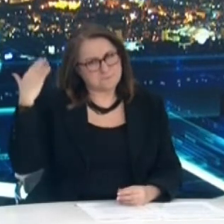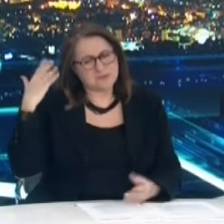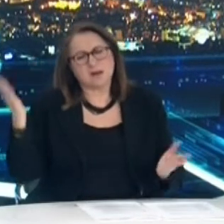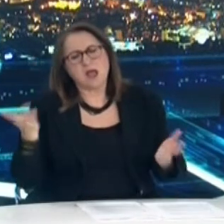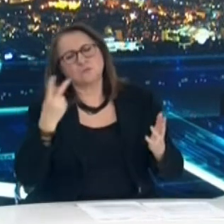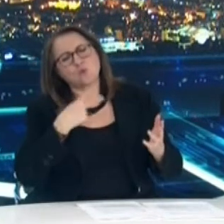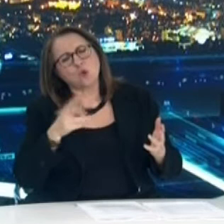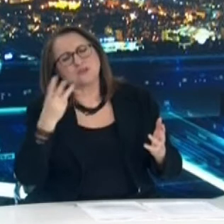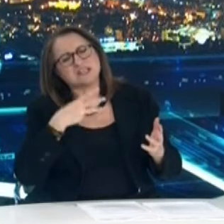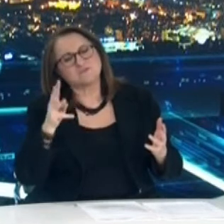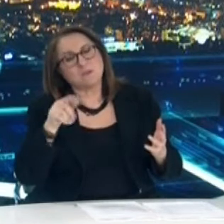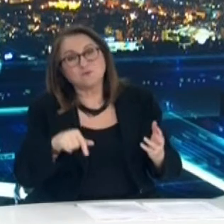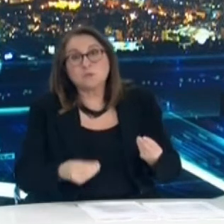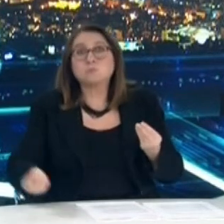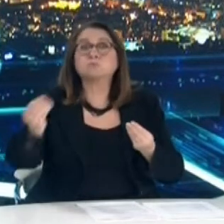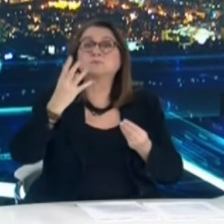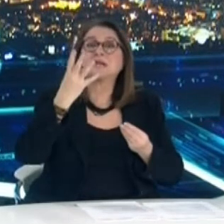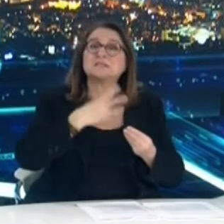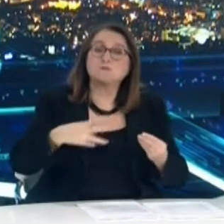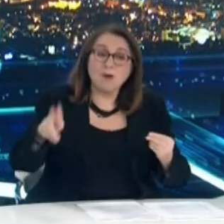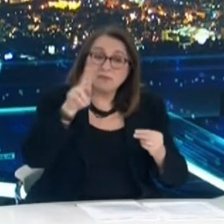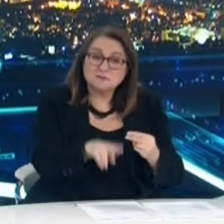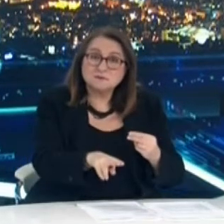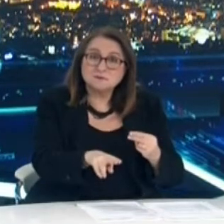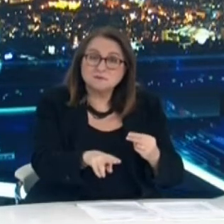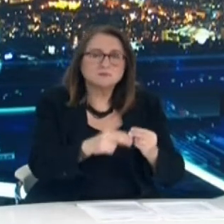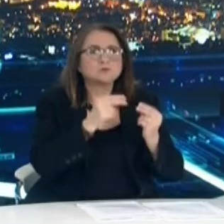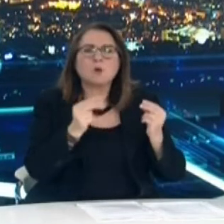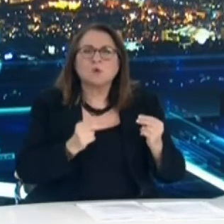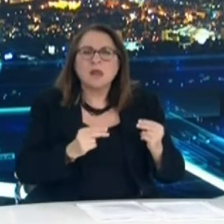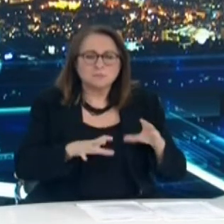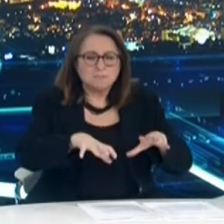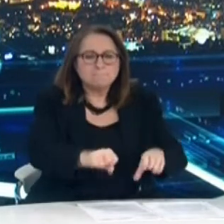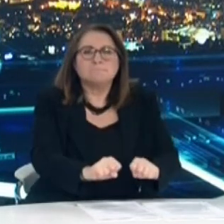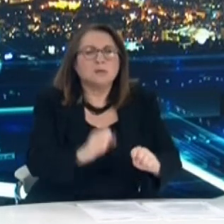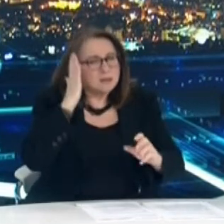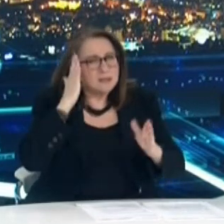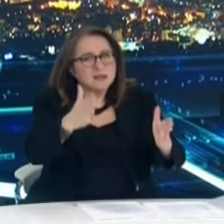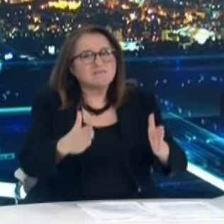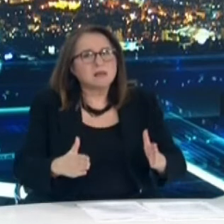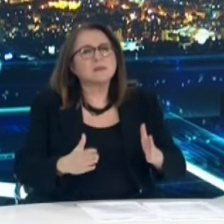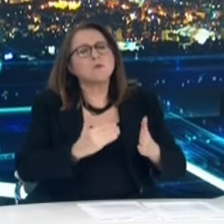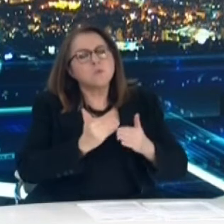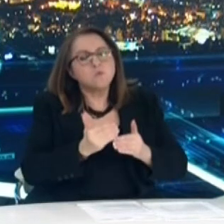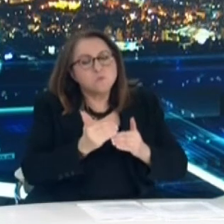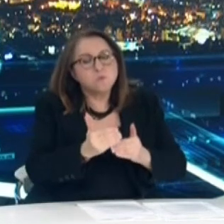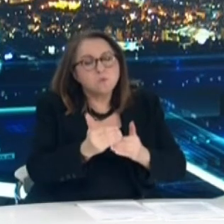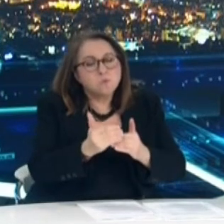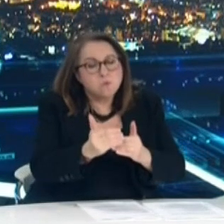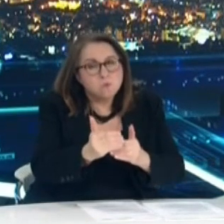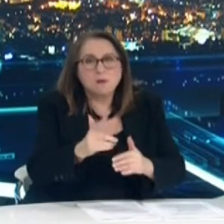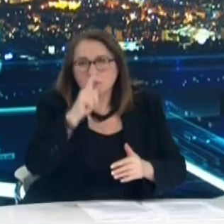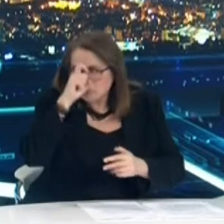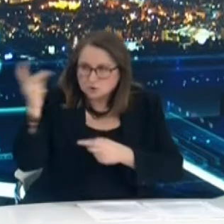αφού υπερτερούν τα εισιτήρια των εξιτηρίων. Αναμένουμε ότι και την επόμενη εβδομάδα το ΕΣΥ και ιδιαίτερα οι μονάδες